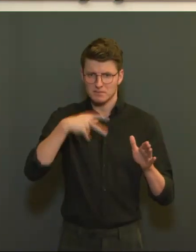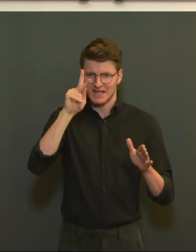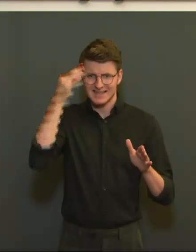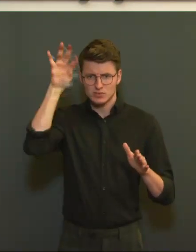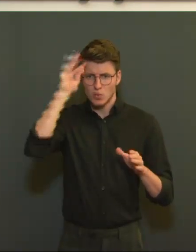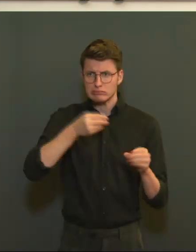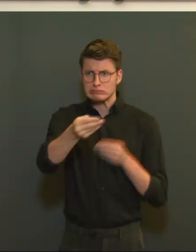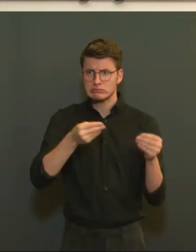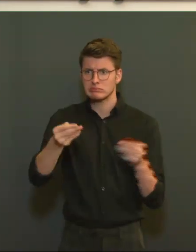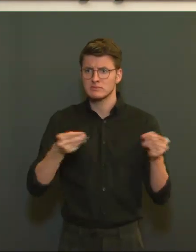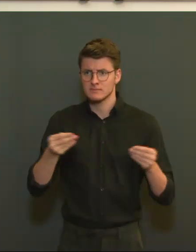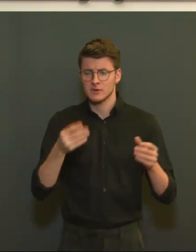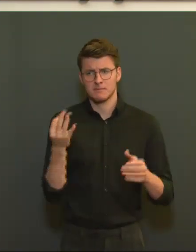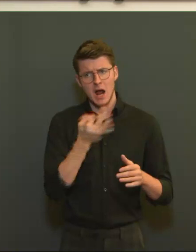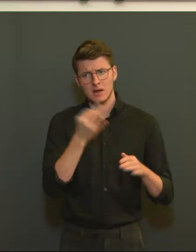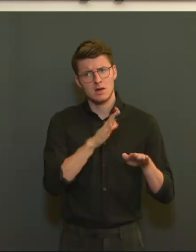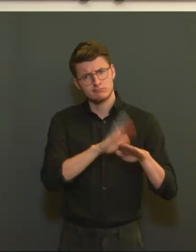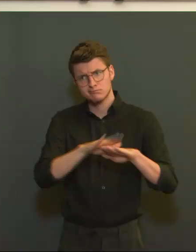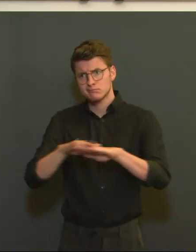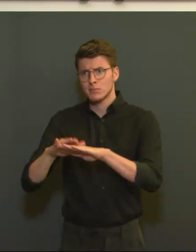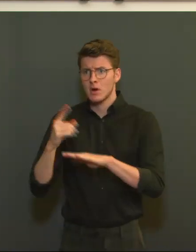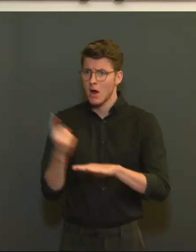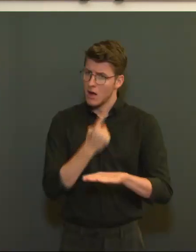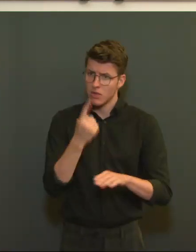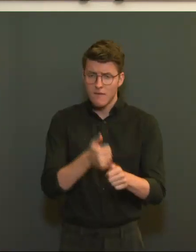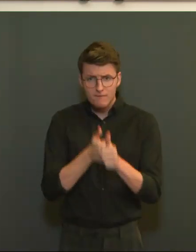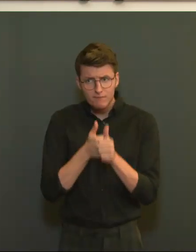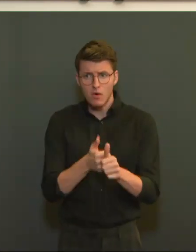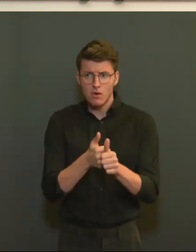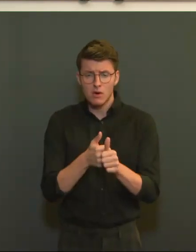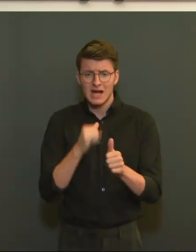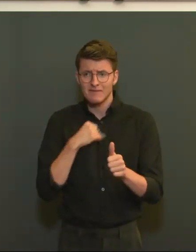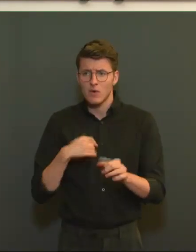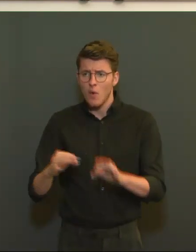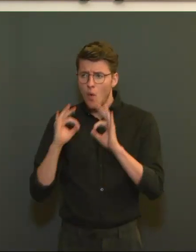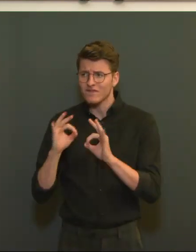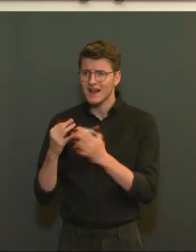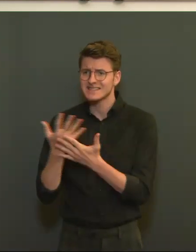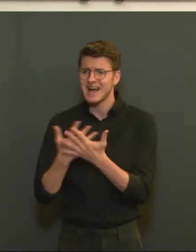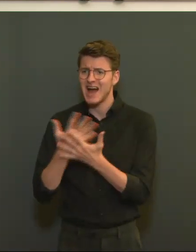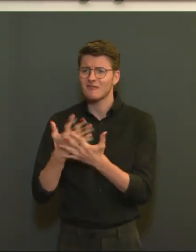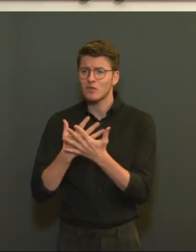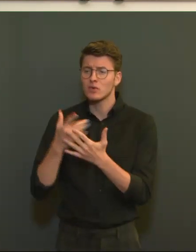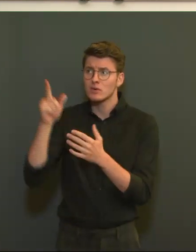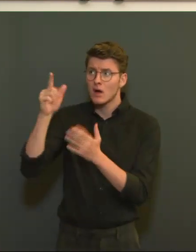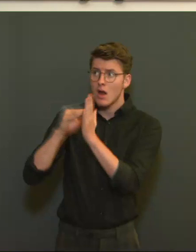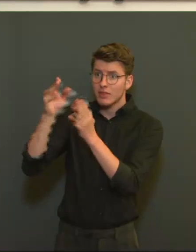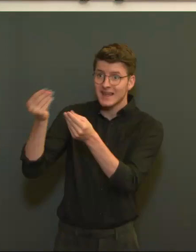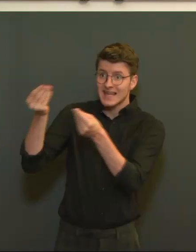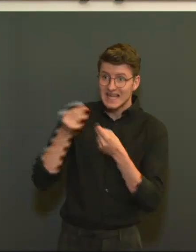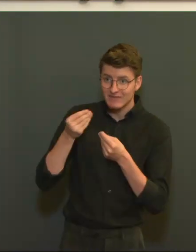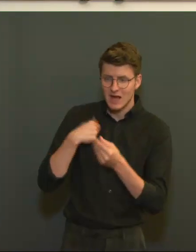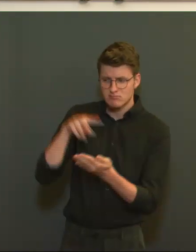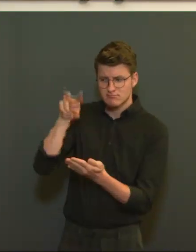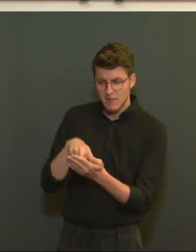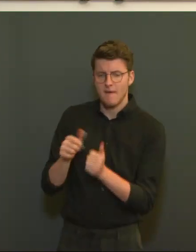om te vermelden dat we ons steeds baseren op de officiële cijfers die door het land zelf gerapporteerd worden.